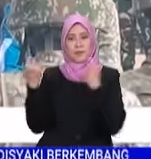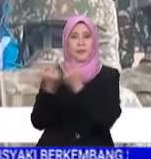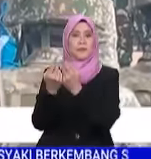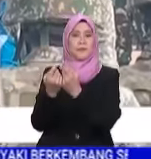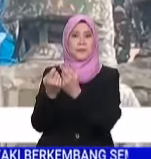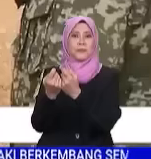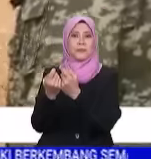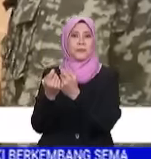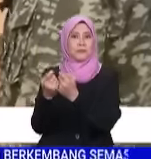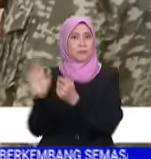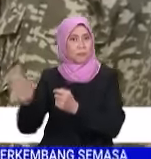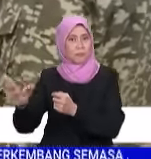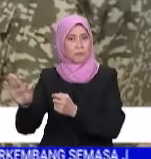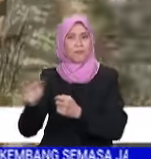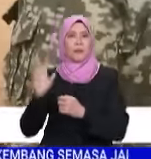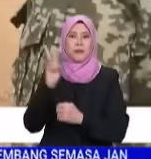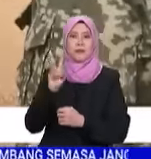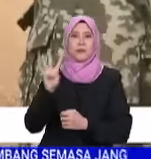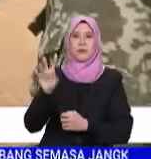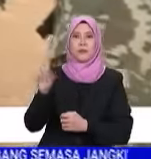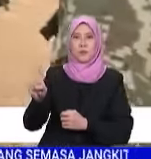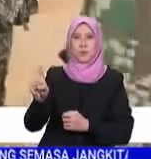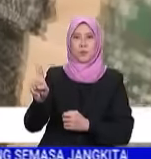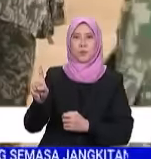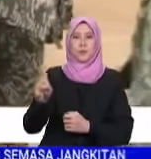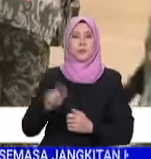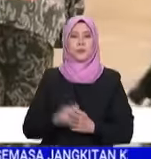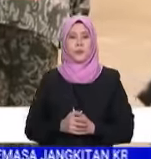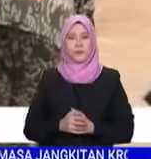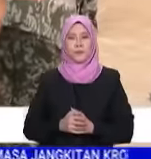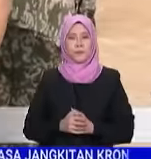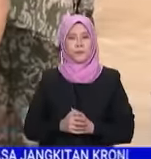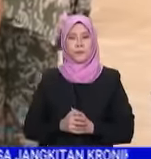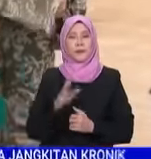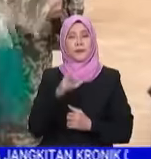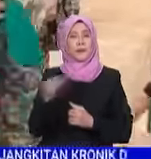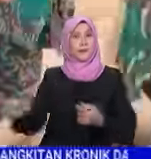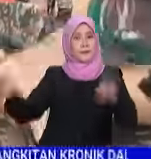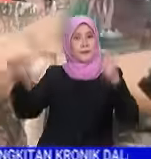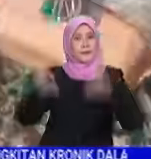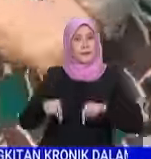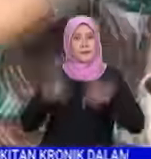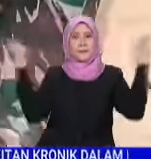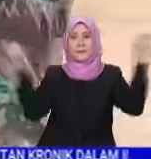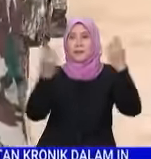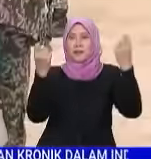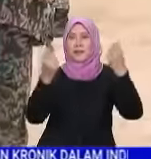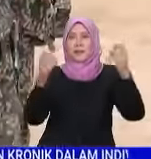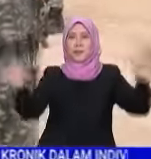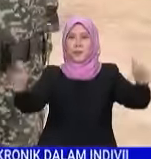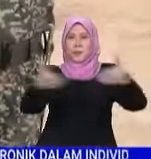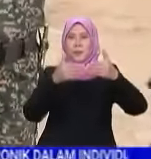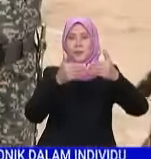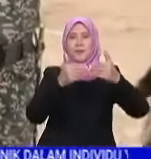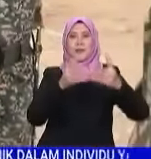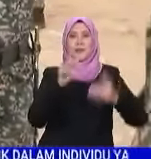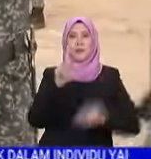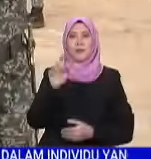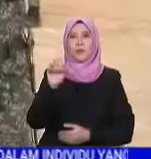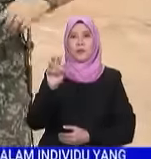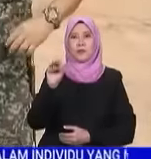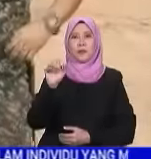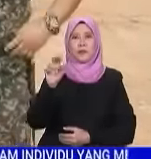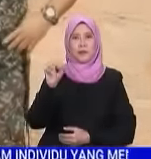Yonif Raider 641 beruang hadir sama pada Majlis penutupan adalah Panglima komando daerah militar